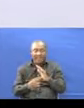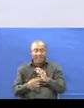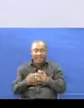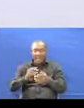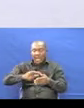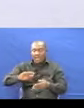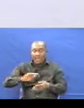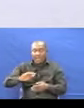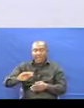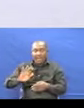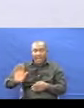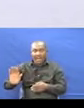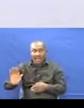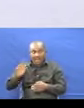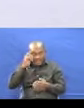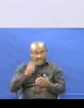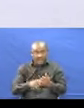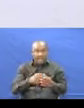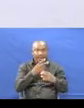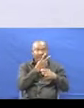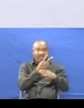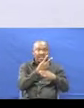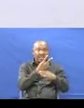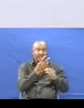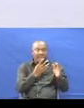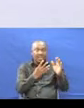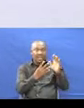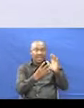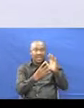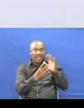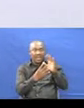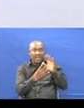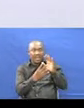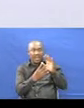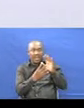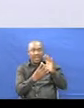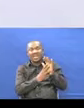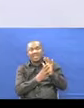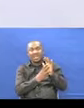haijalimwa? Hapa ningeweka mbili ya tisa, shamba zima lingekuwa ngapi?